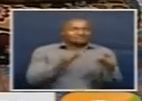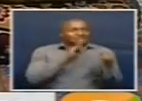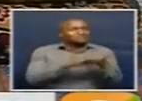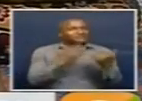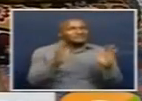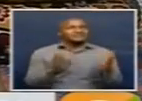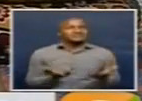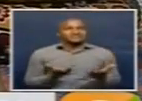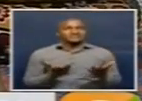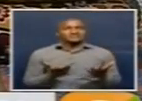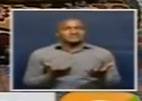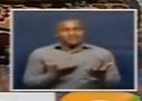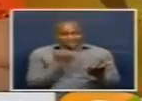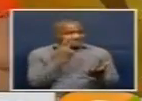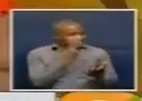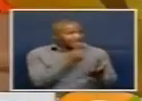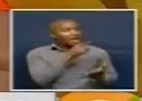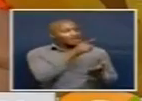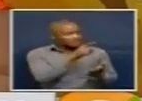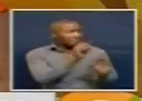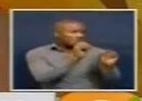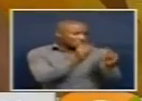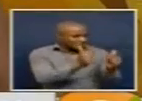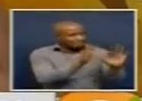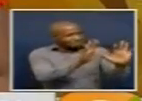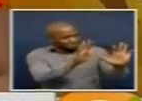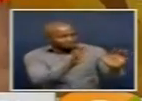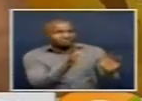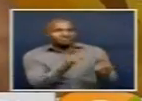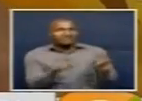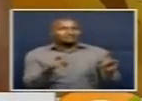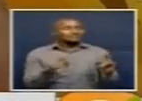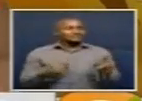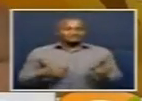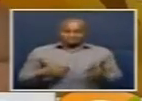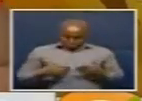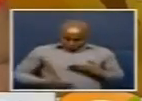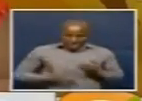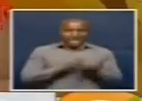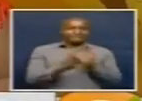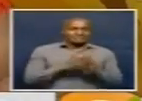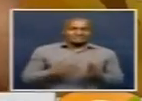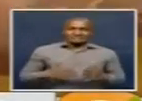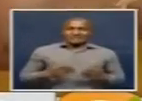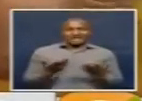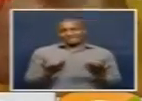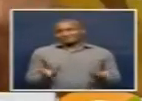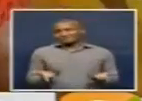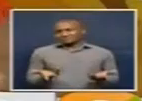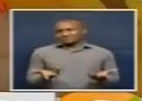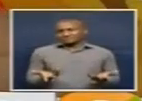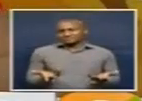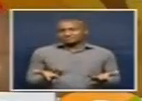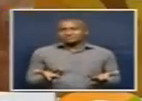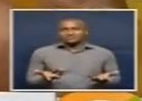Vaa tu mtu akikona, ah dada hujambo, ah pole. Lakini ukaze na tumbo ulikaze paka upendeze. Hapo ndio utakuta